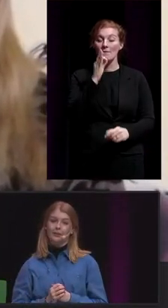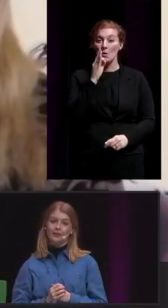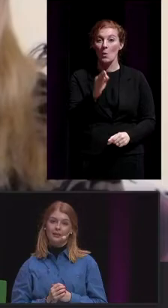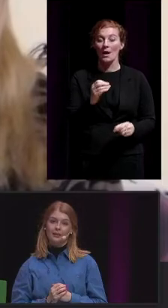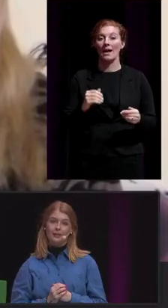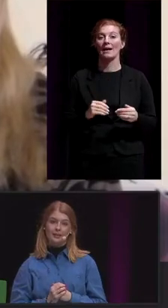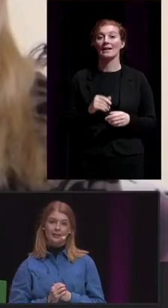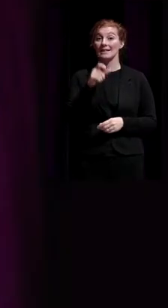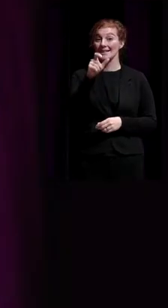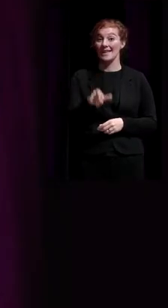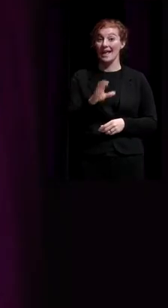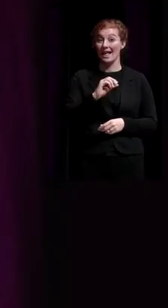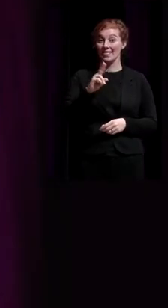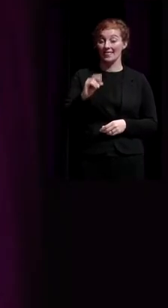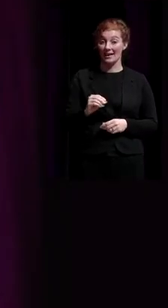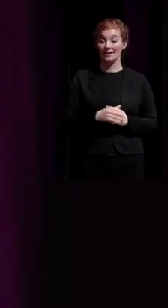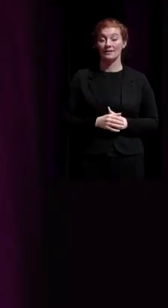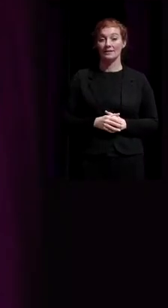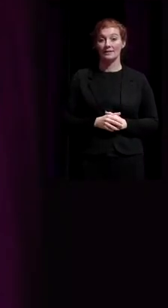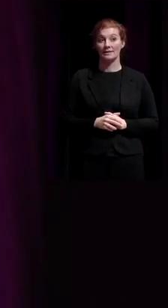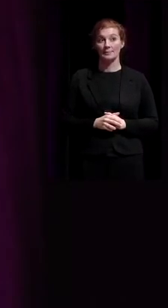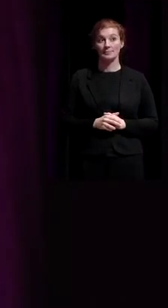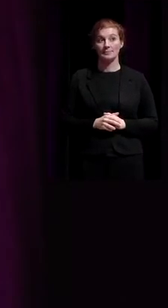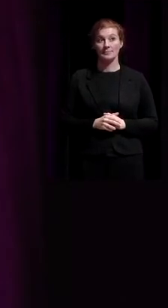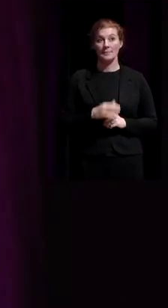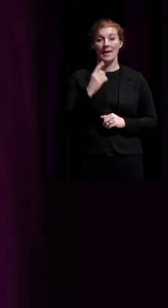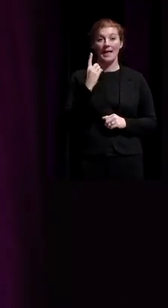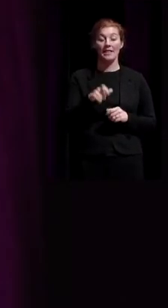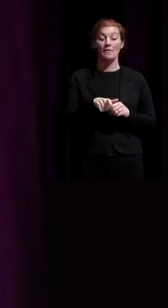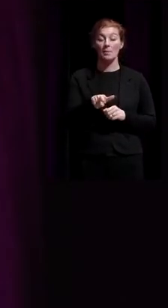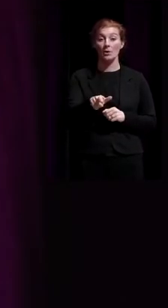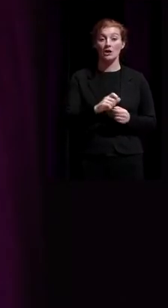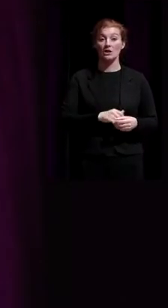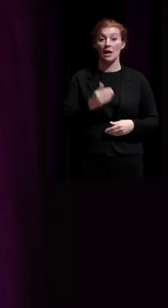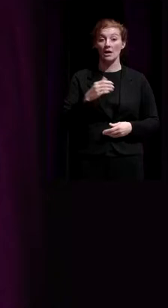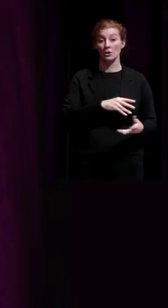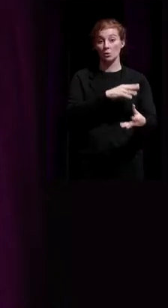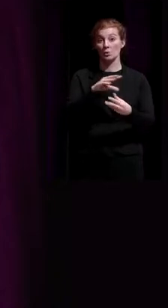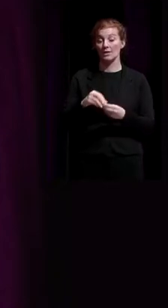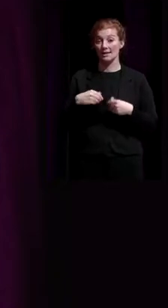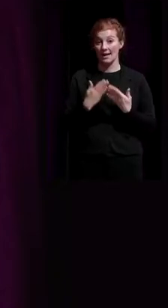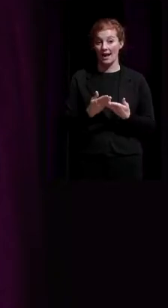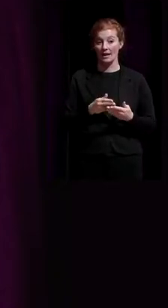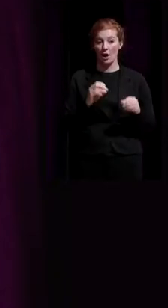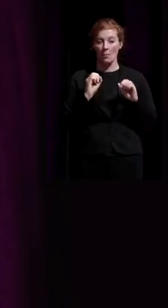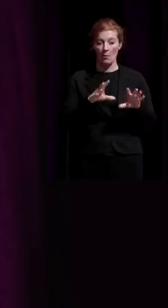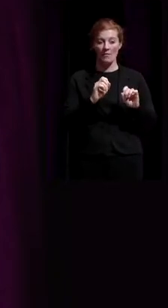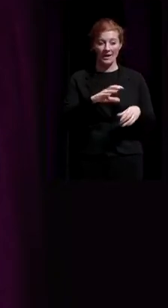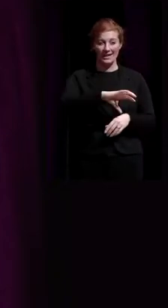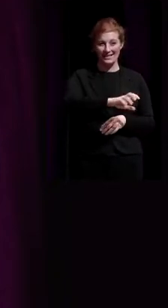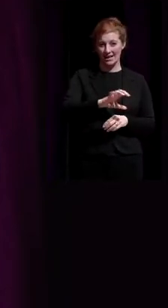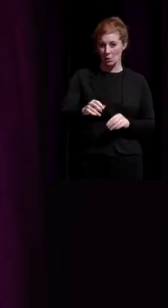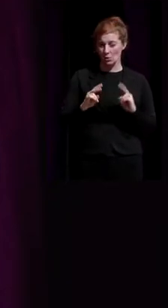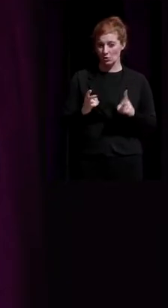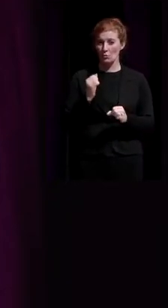frågor till dig, Anna. Mm. En av rapportens slutsatser är att berörda sektorer som på olika